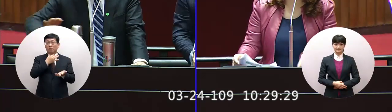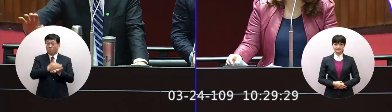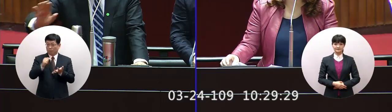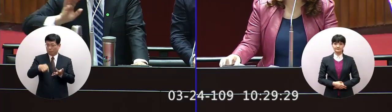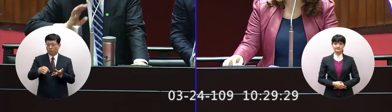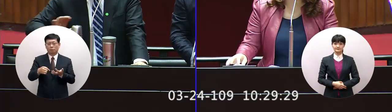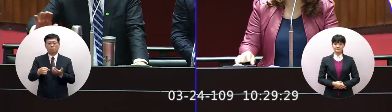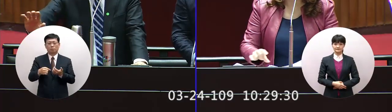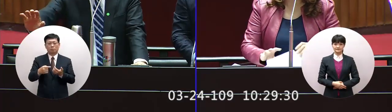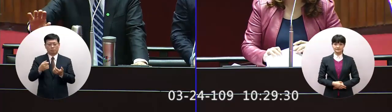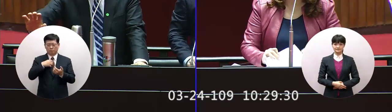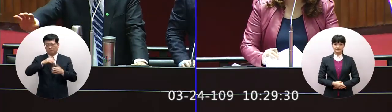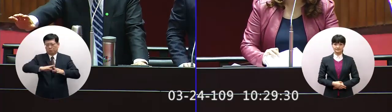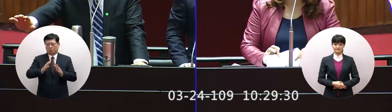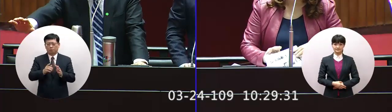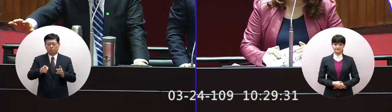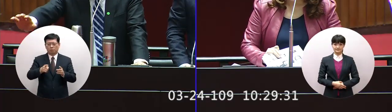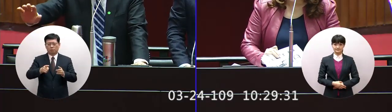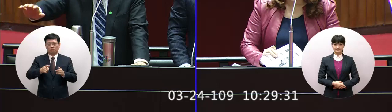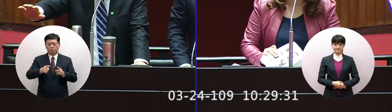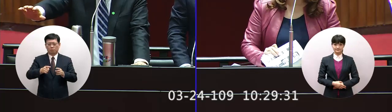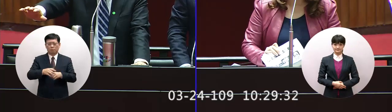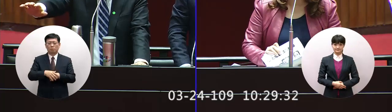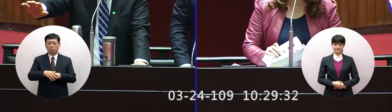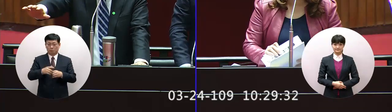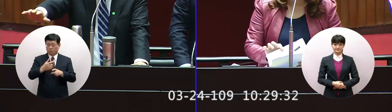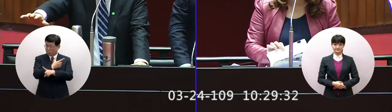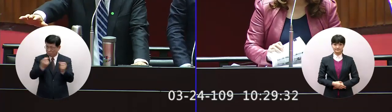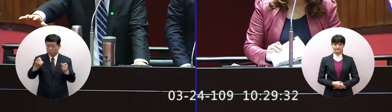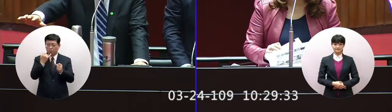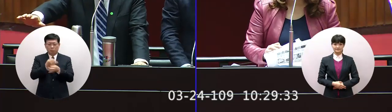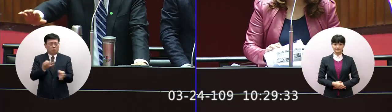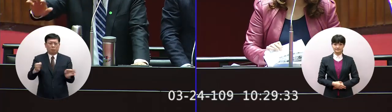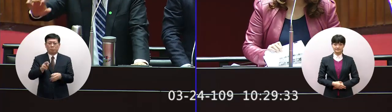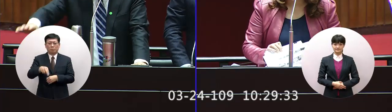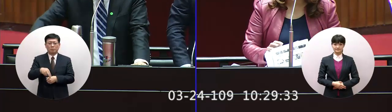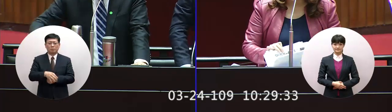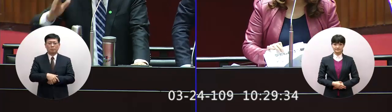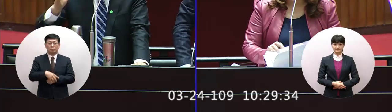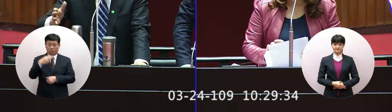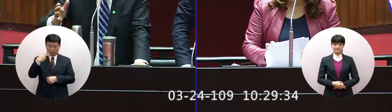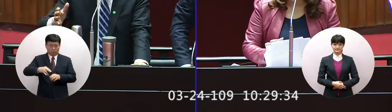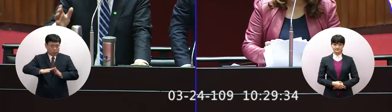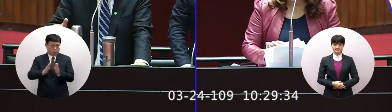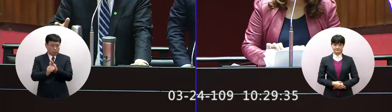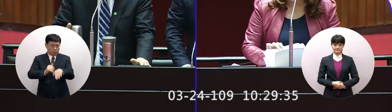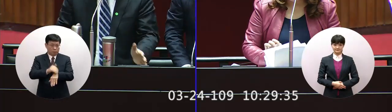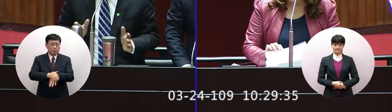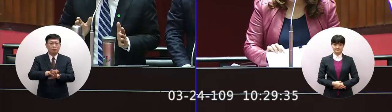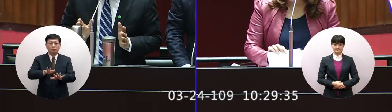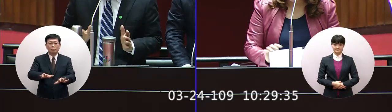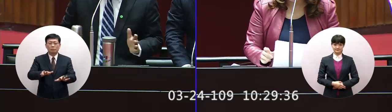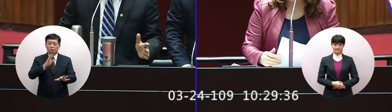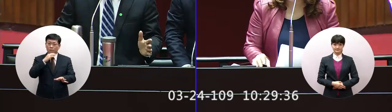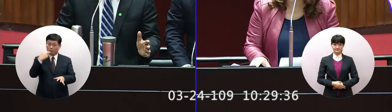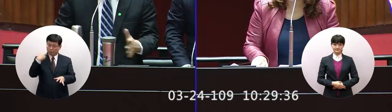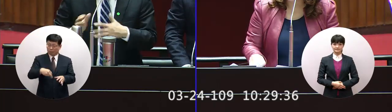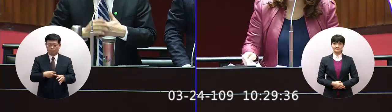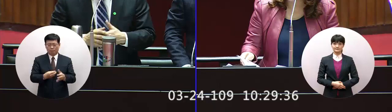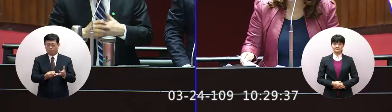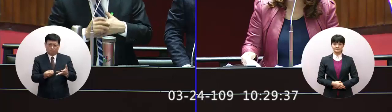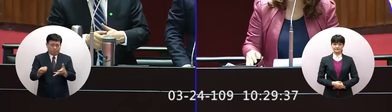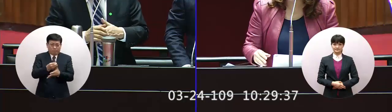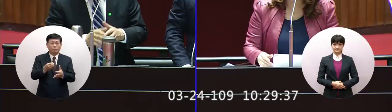这些应该要做到立竿，整个能够雨露均沾，而且要立竿见影。现在还更进